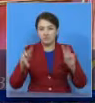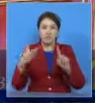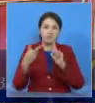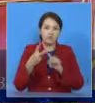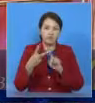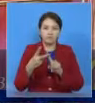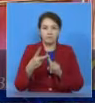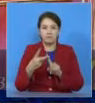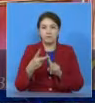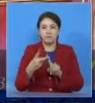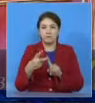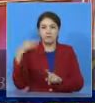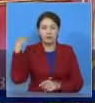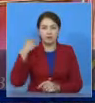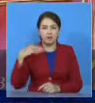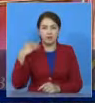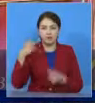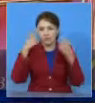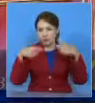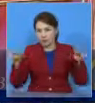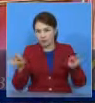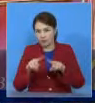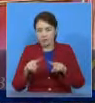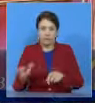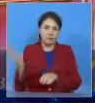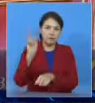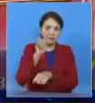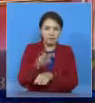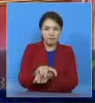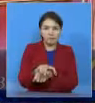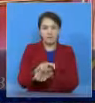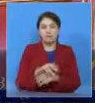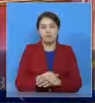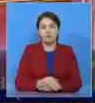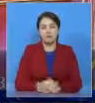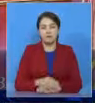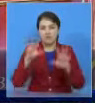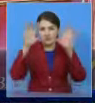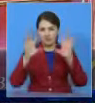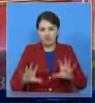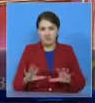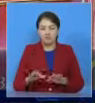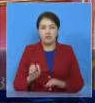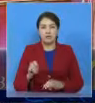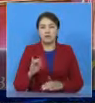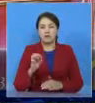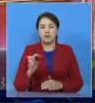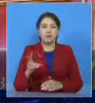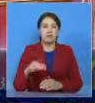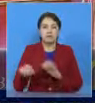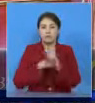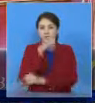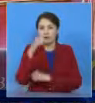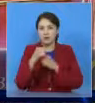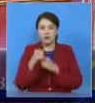Екіншісінде Ақтөбеміздегі музейге барып, сол жердің конституция туралы атазаң бар